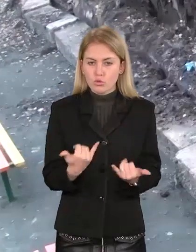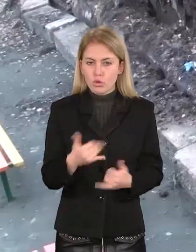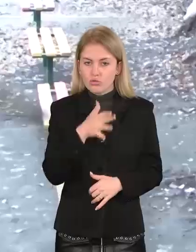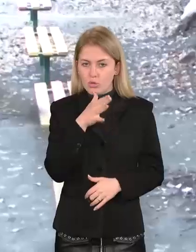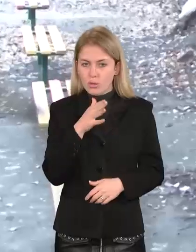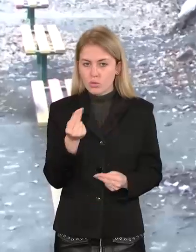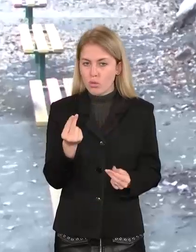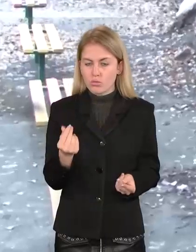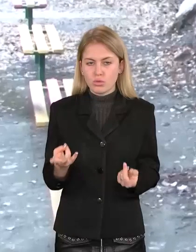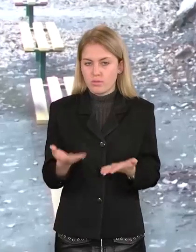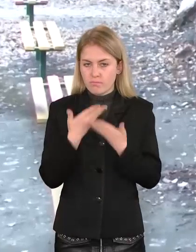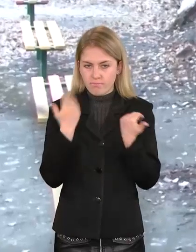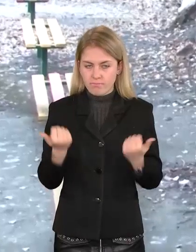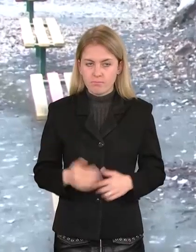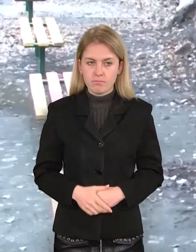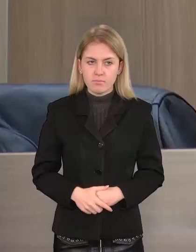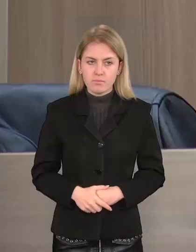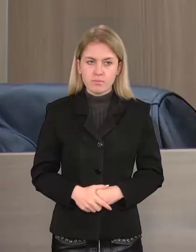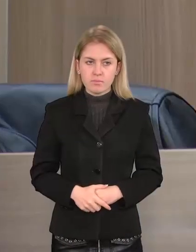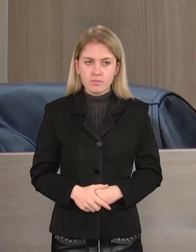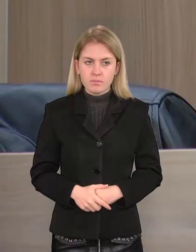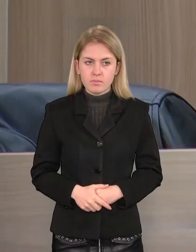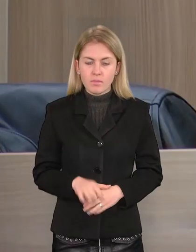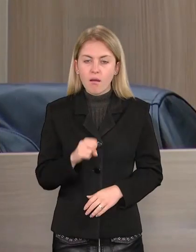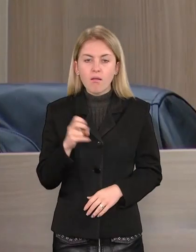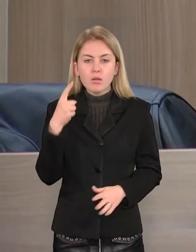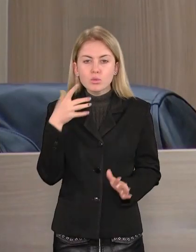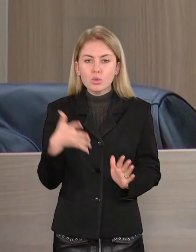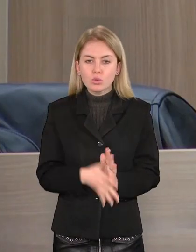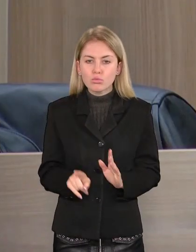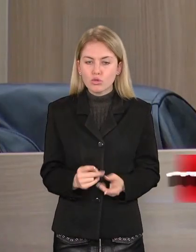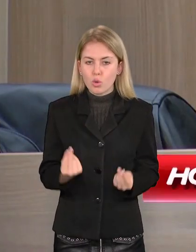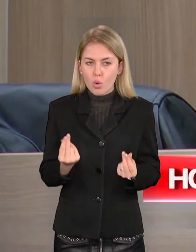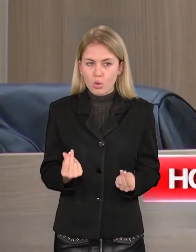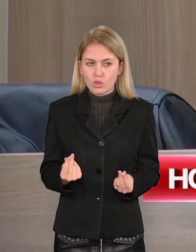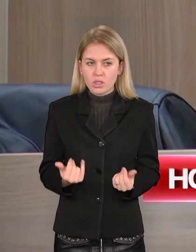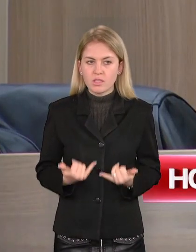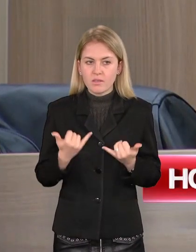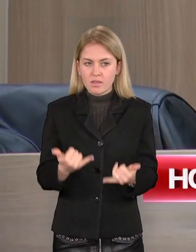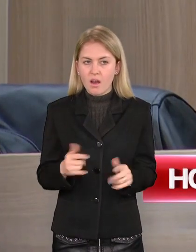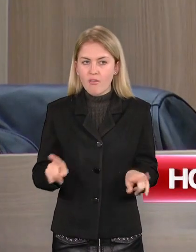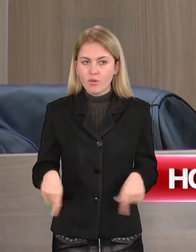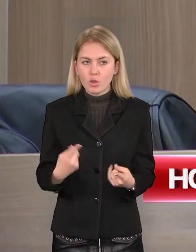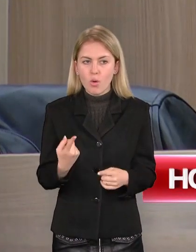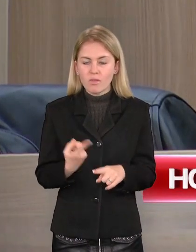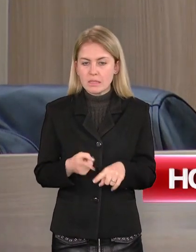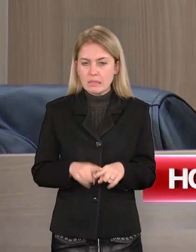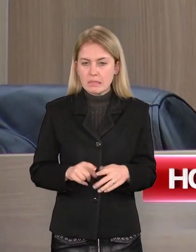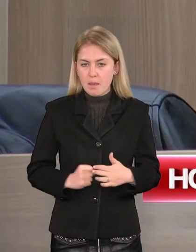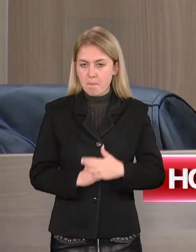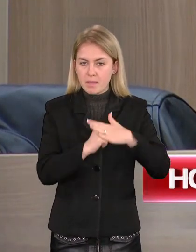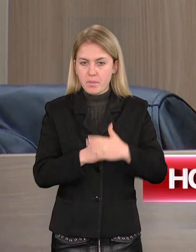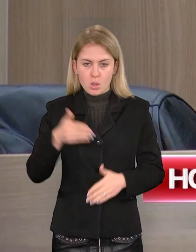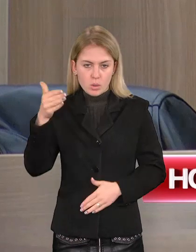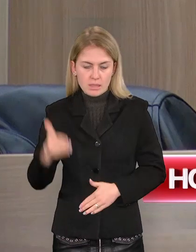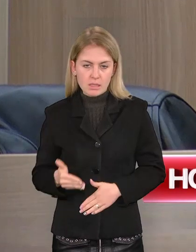на її відновлення не знайшли. Але зрозуміло, що коштів для відновлення цієї підпірної стіни